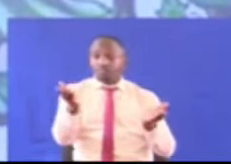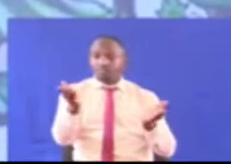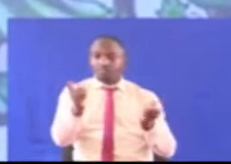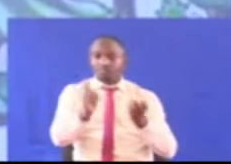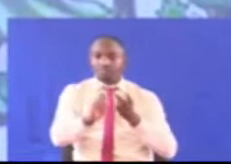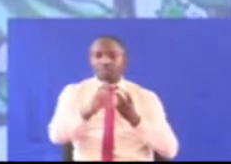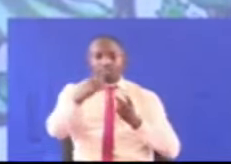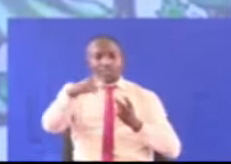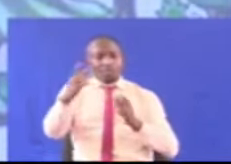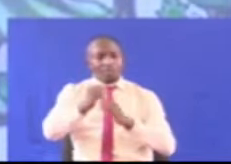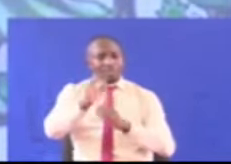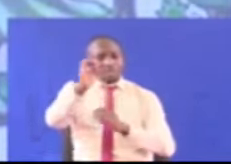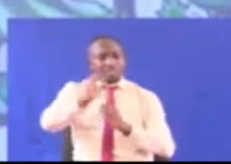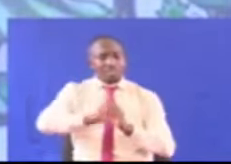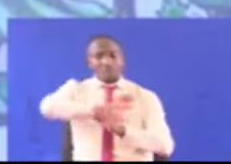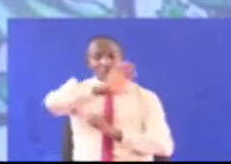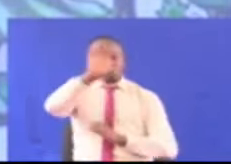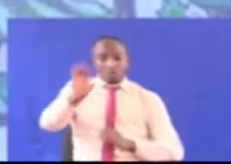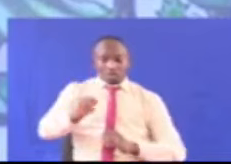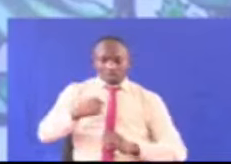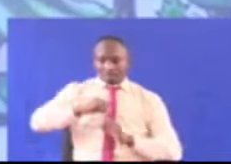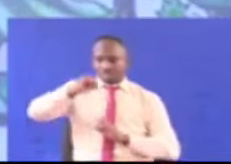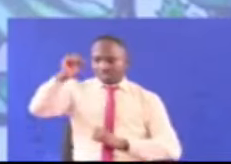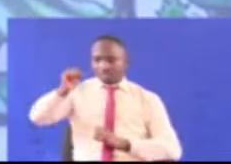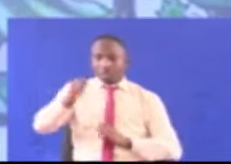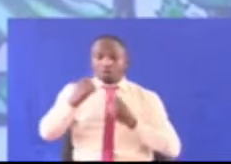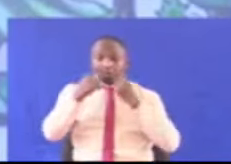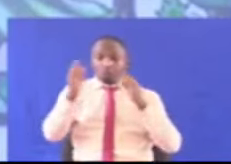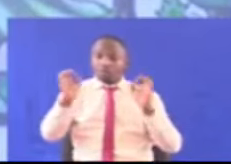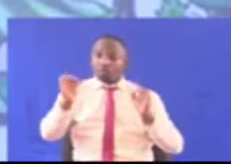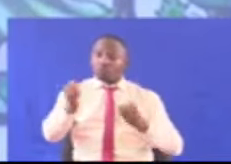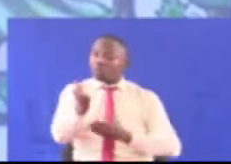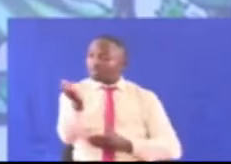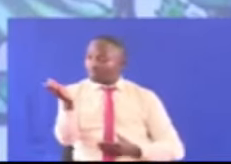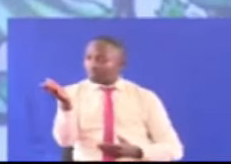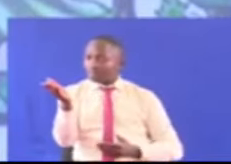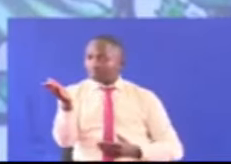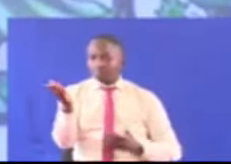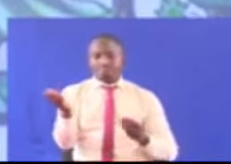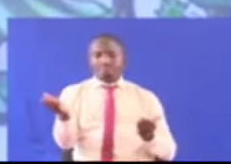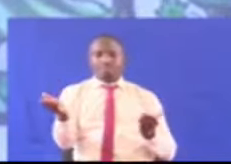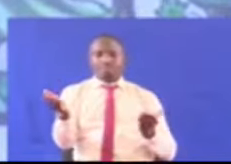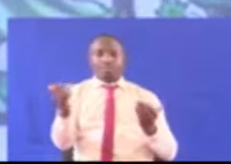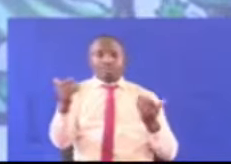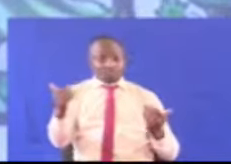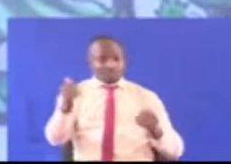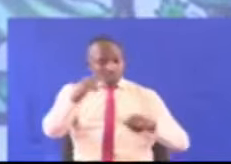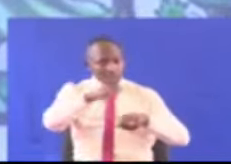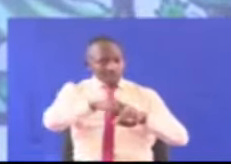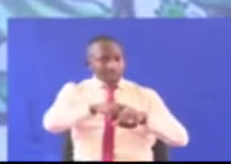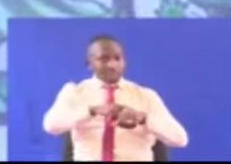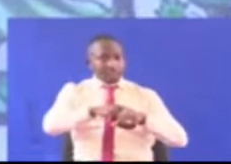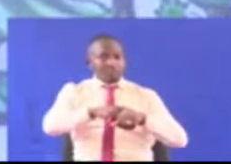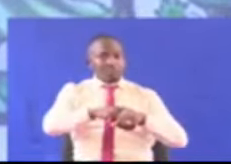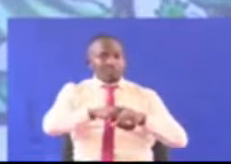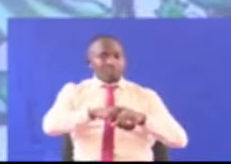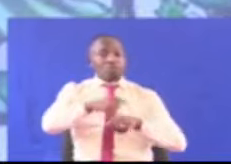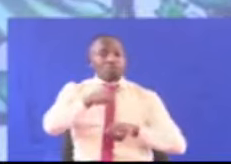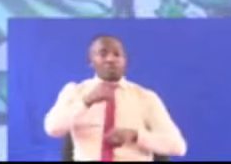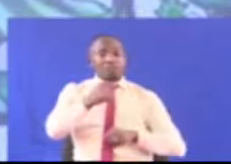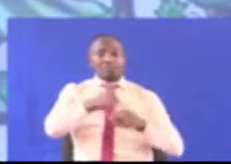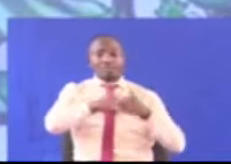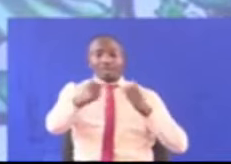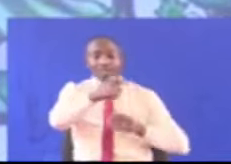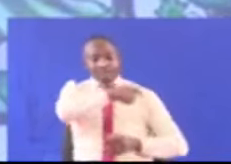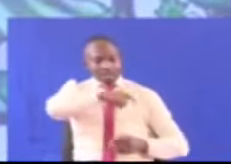Pamoja na kupata asilimia zote lakini hamkuona. Kwa hivyo tunapomsema Mheshimiwa Rais ni kwa sura hii.